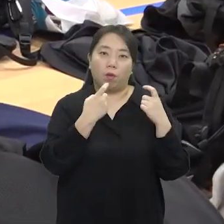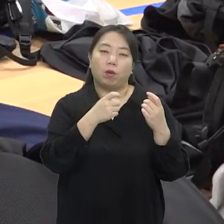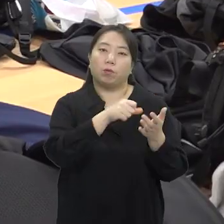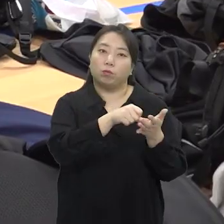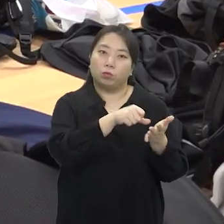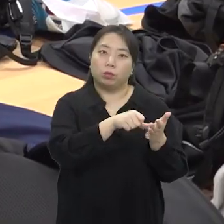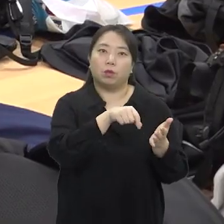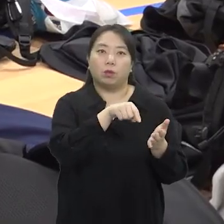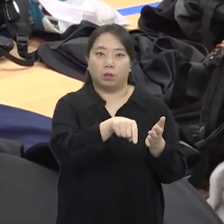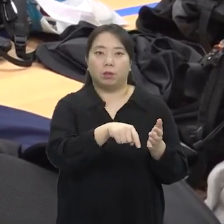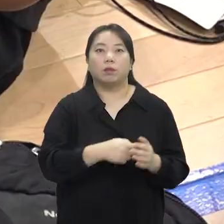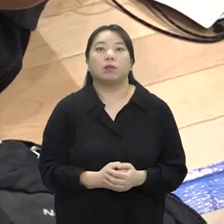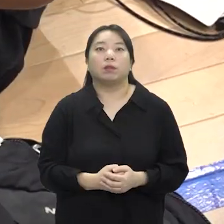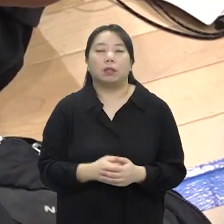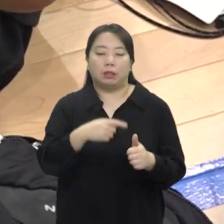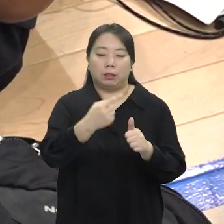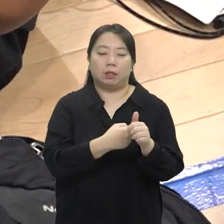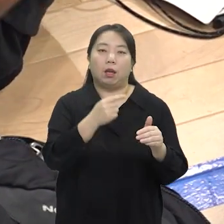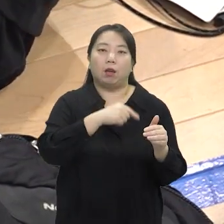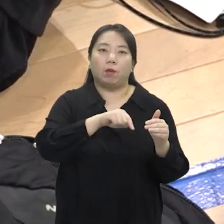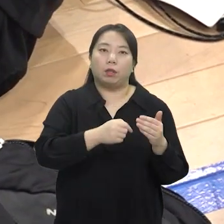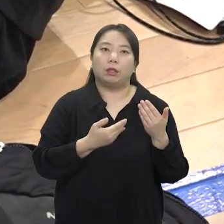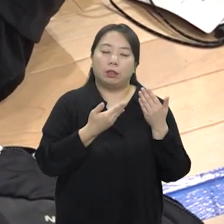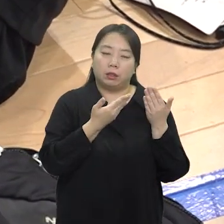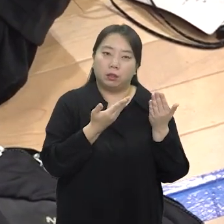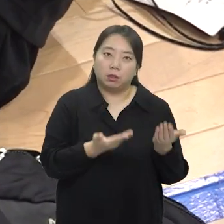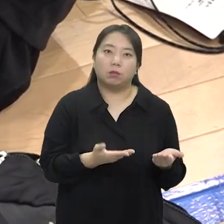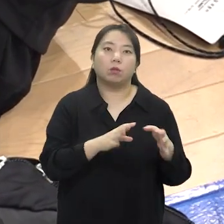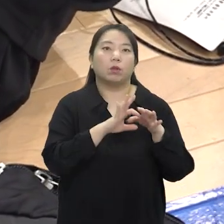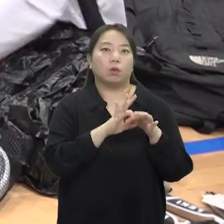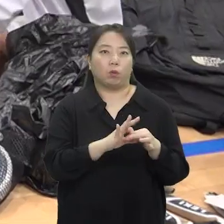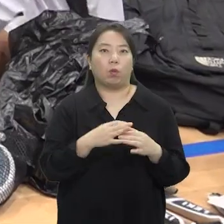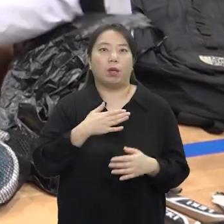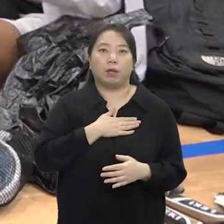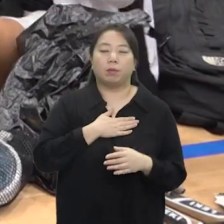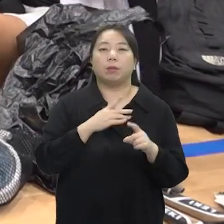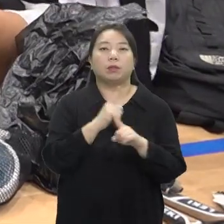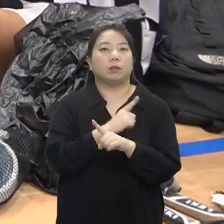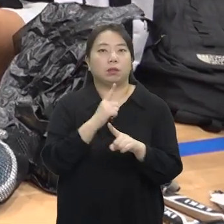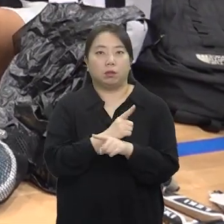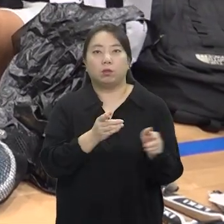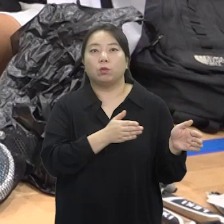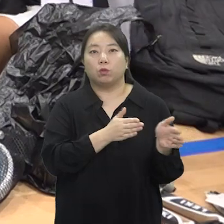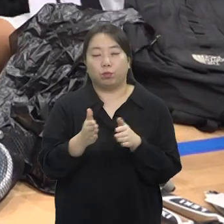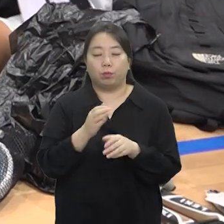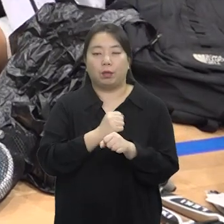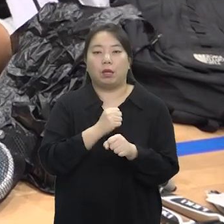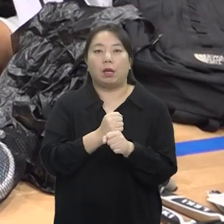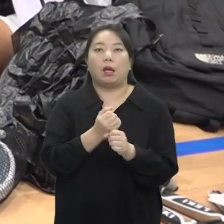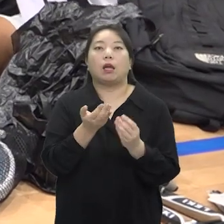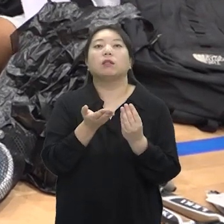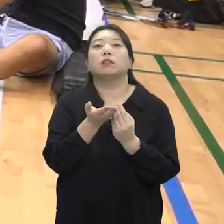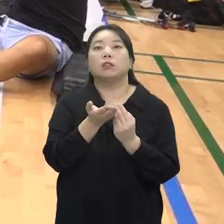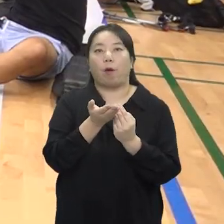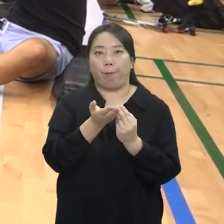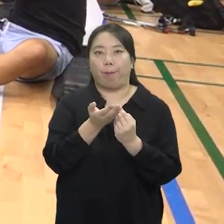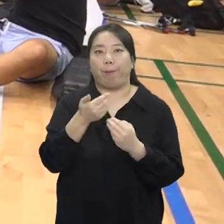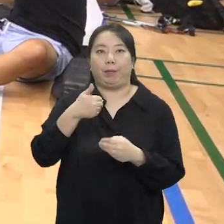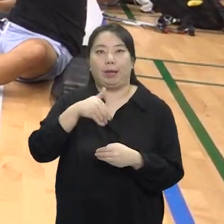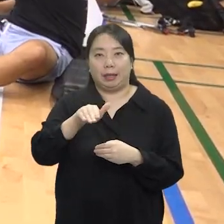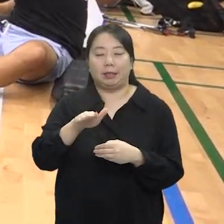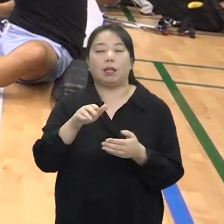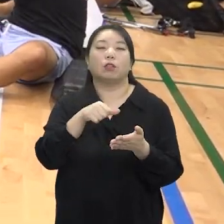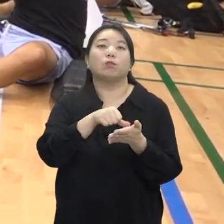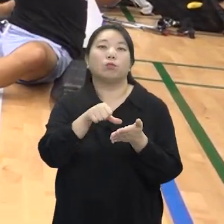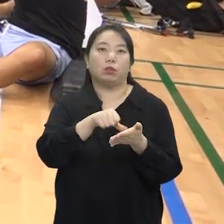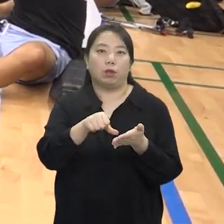능력을 배양하고 자연 속에서 쉼과 휴식을 통해 감성을 치유하고자 마련된 섬타러 가자의 중요